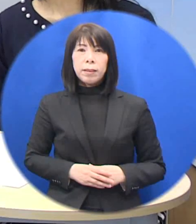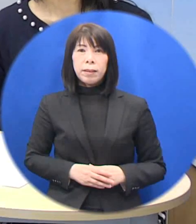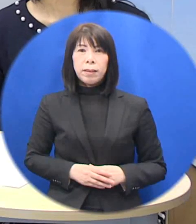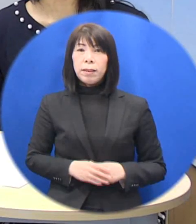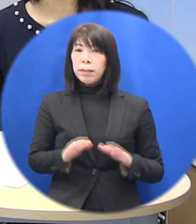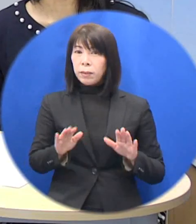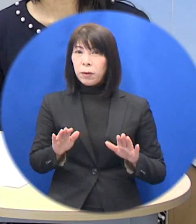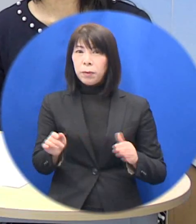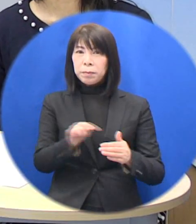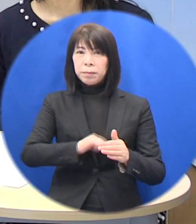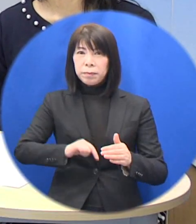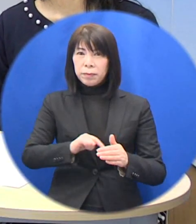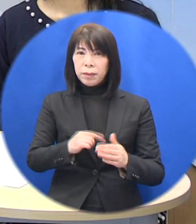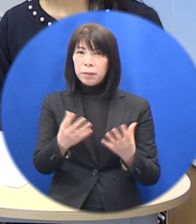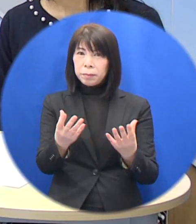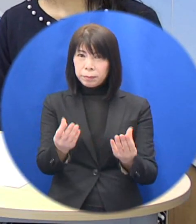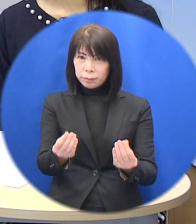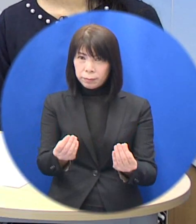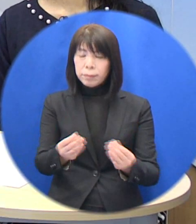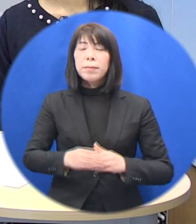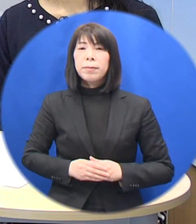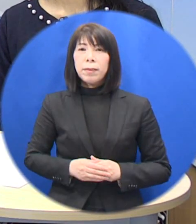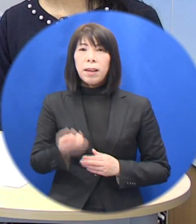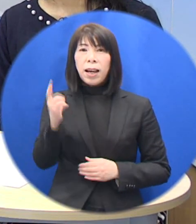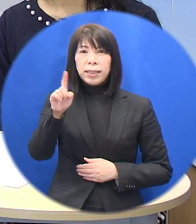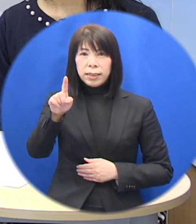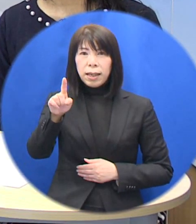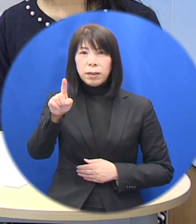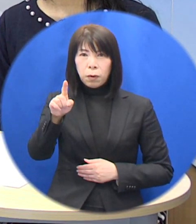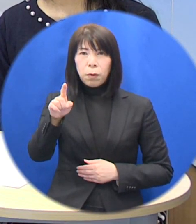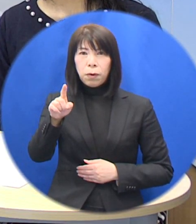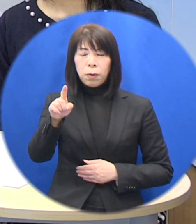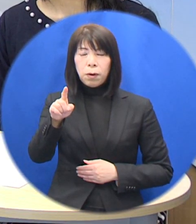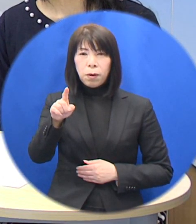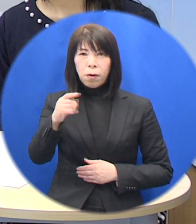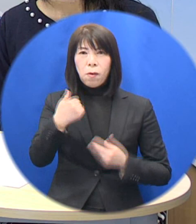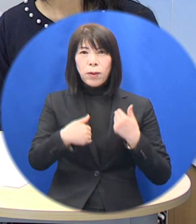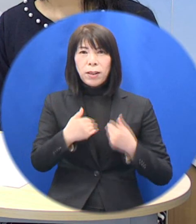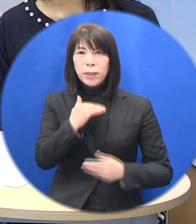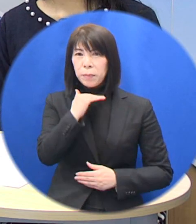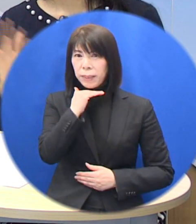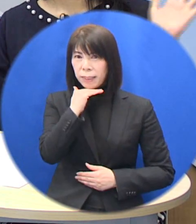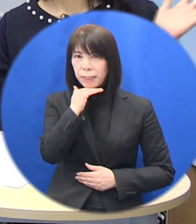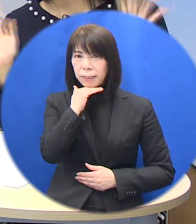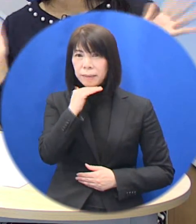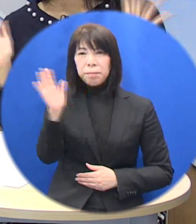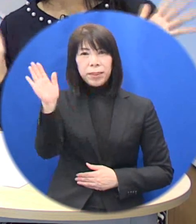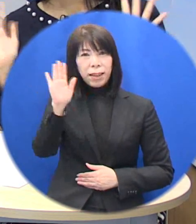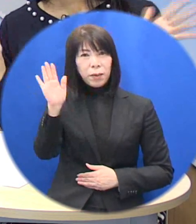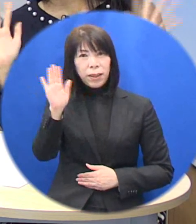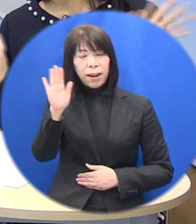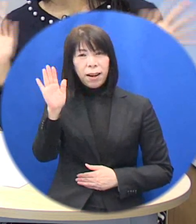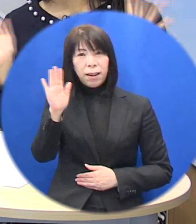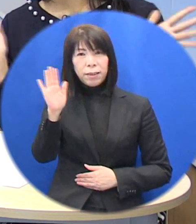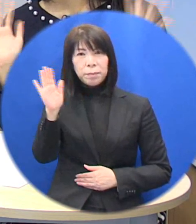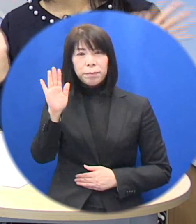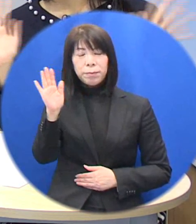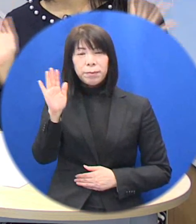では今日はこの辺で失礼いたします。明日の豊島情報スクエアもお楽しみに。さようなら。